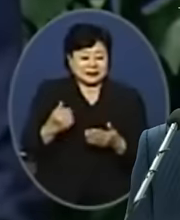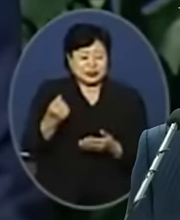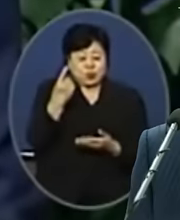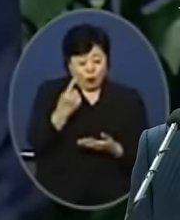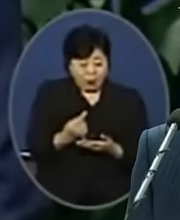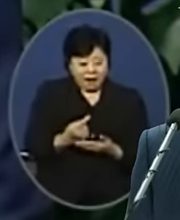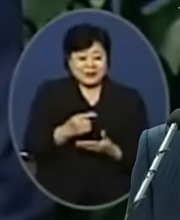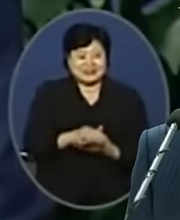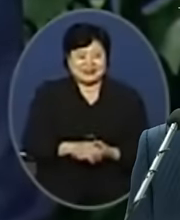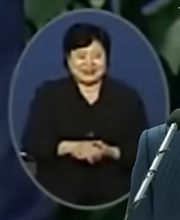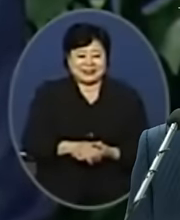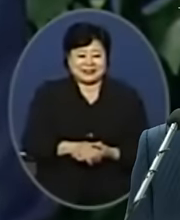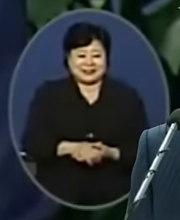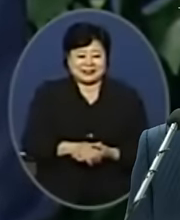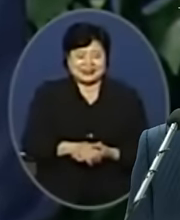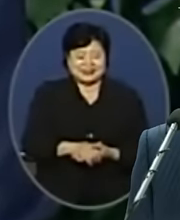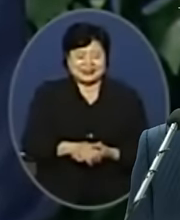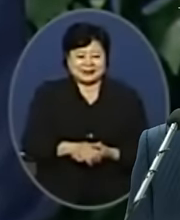가지고 나왔어요.